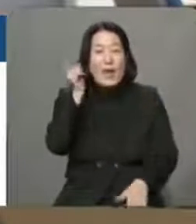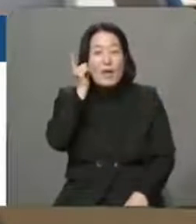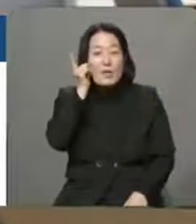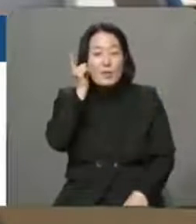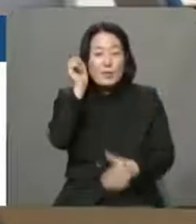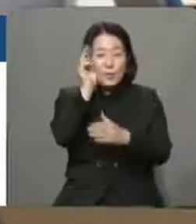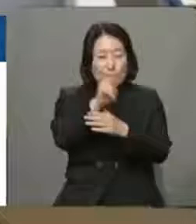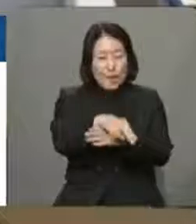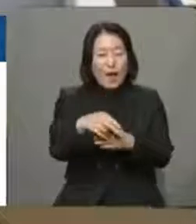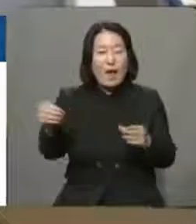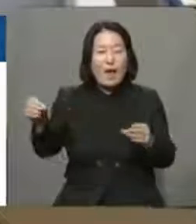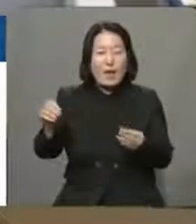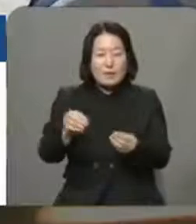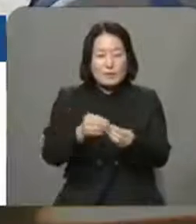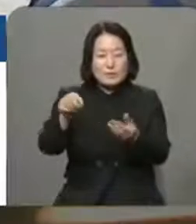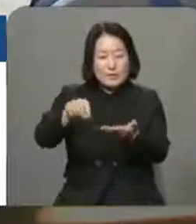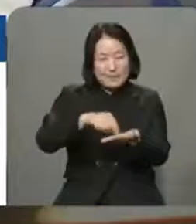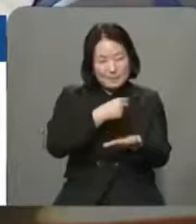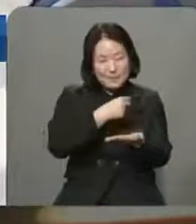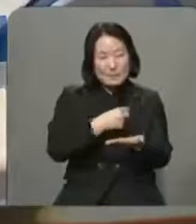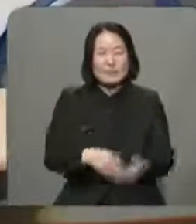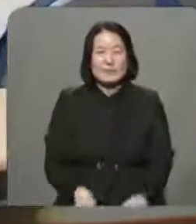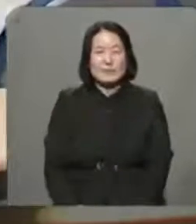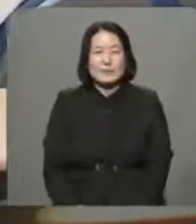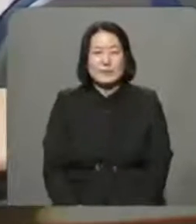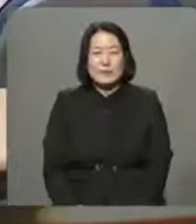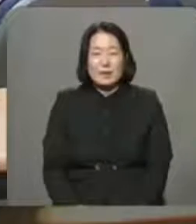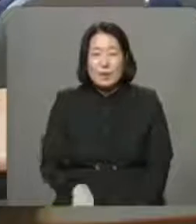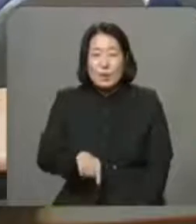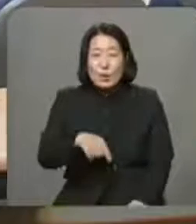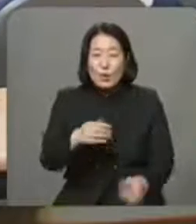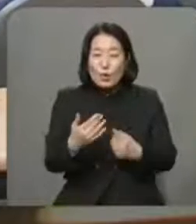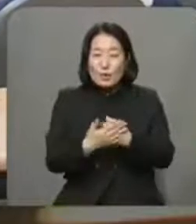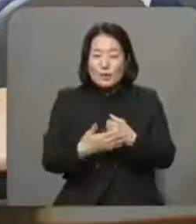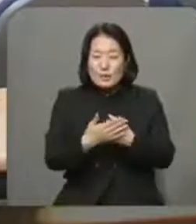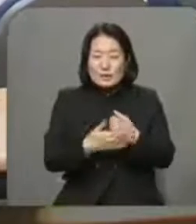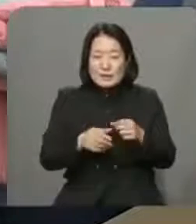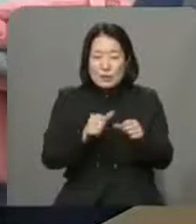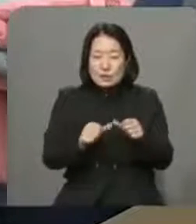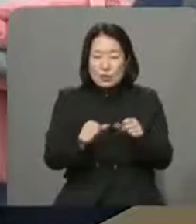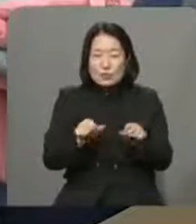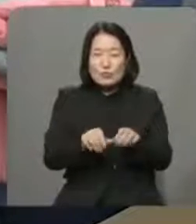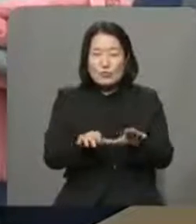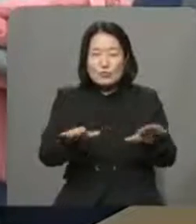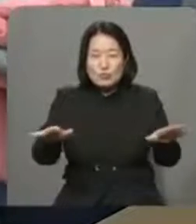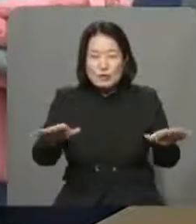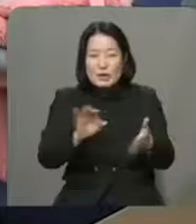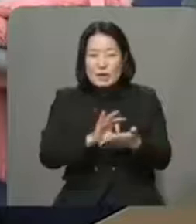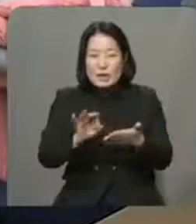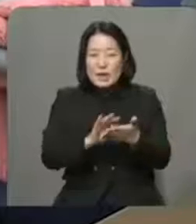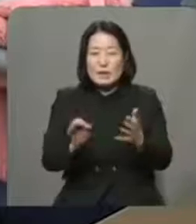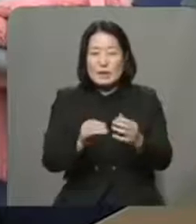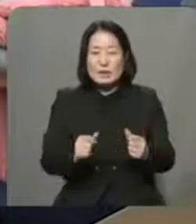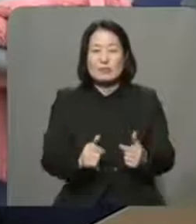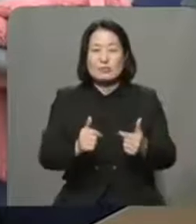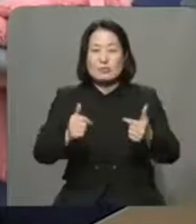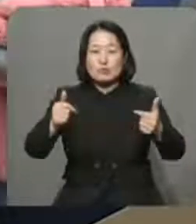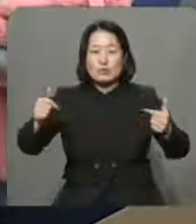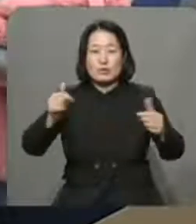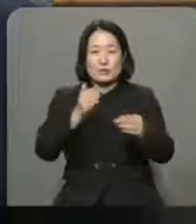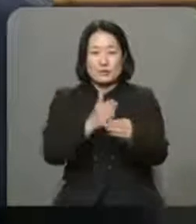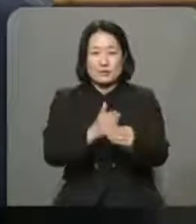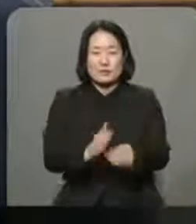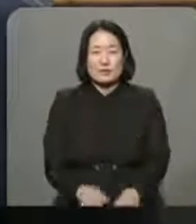핸드폰으로 승인이 되었다는 문자가 오거든요 공유누리 서비스가 입소문이 나면서 이용자도 꾸준히 늘고